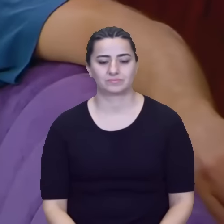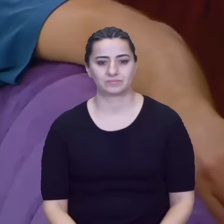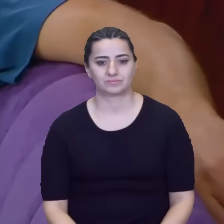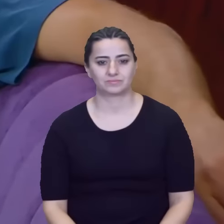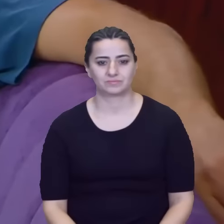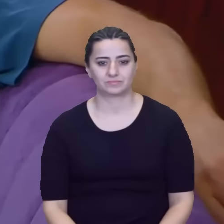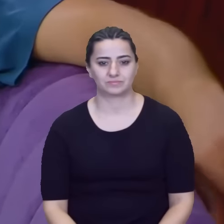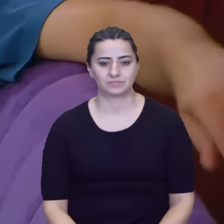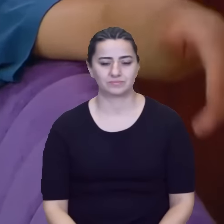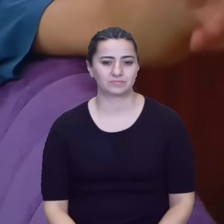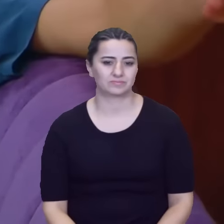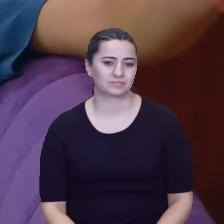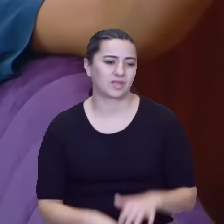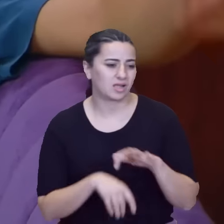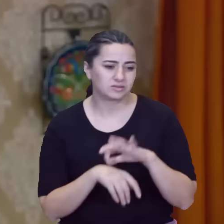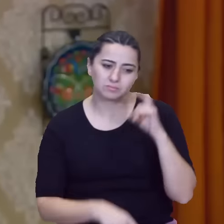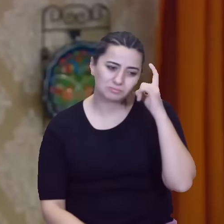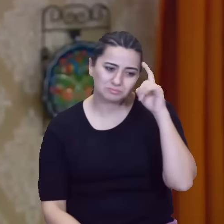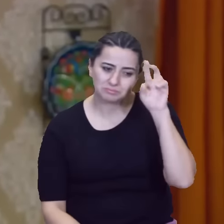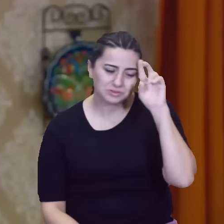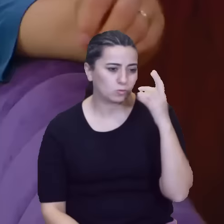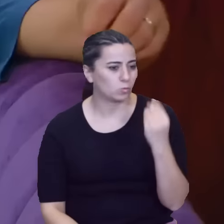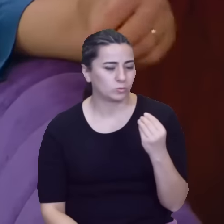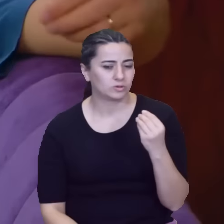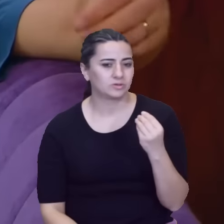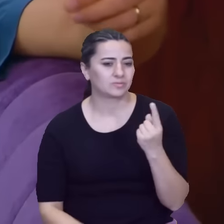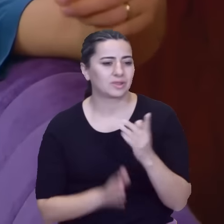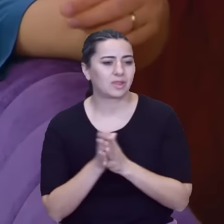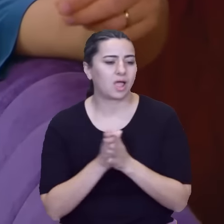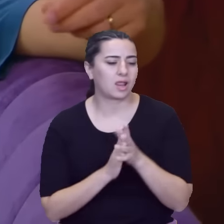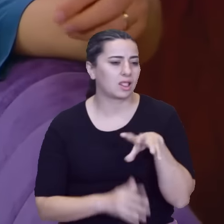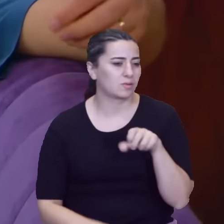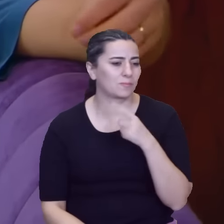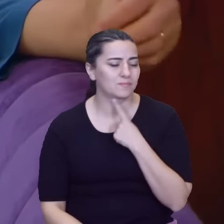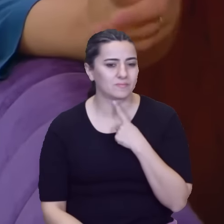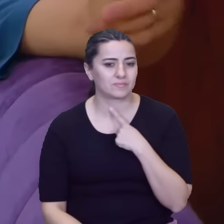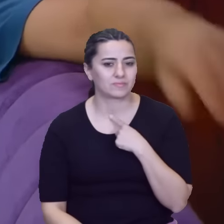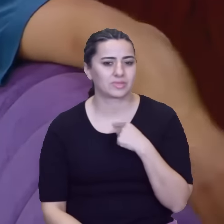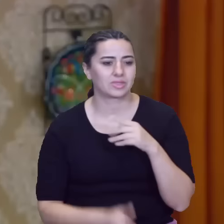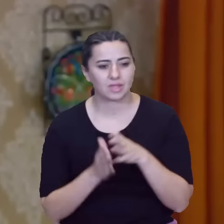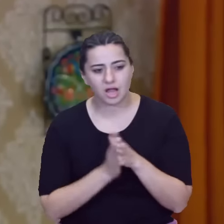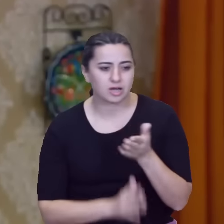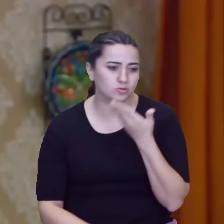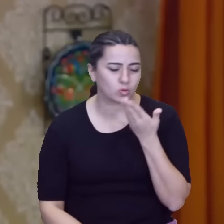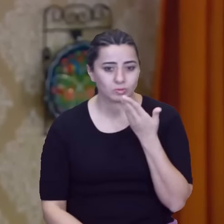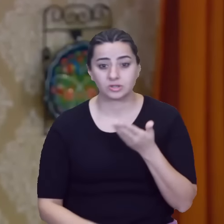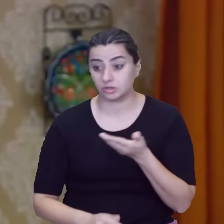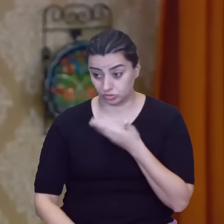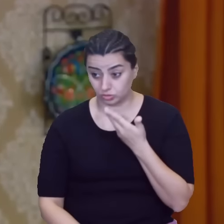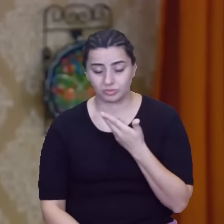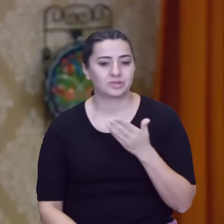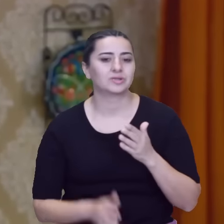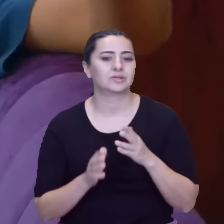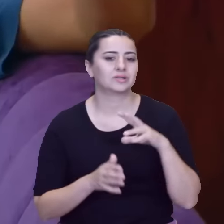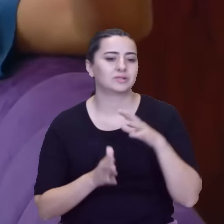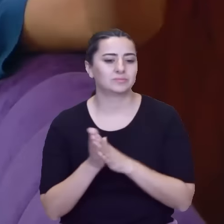Böyle hani hasta psikolojisi belki de. Canım böyle bir nane limon. Nane çorbası. Çorbası. Ha,